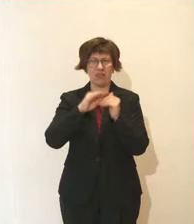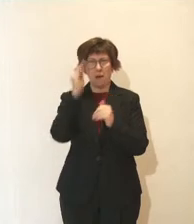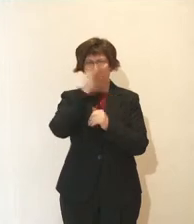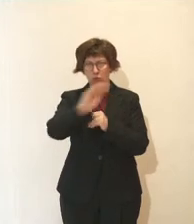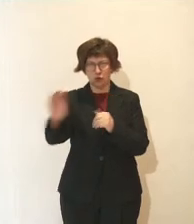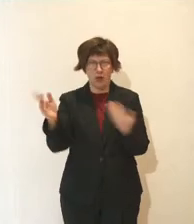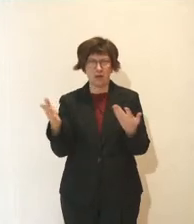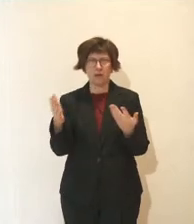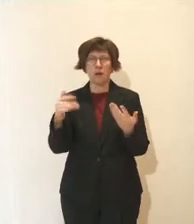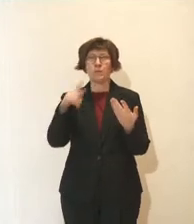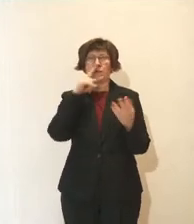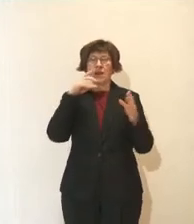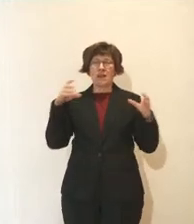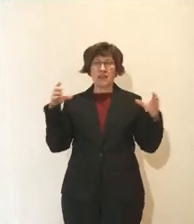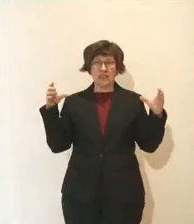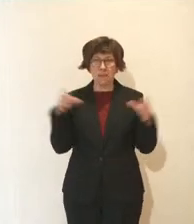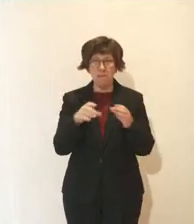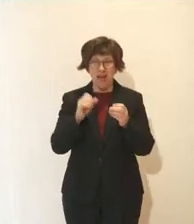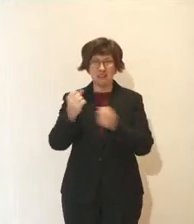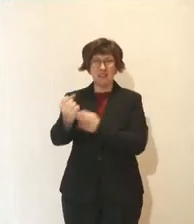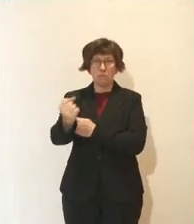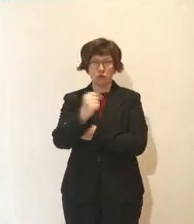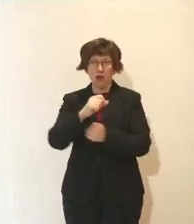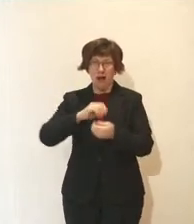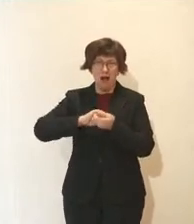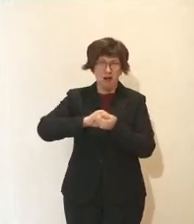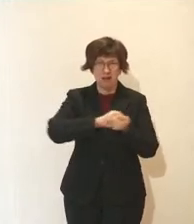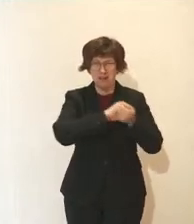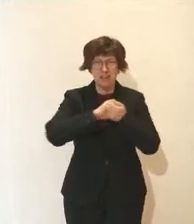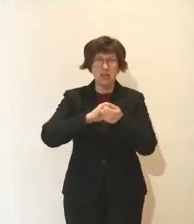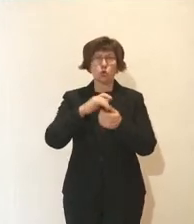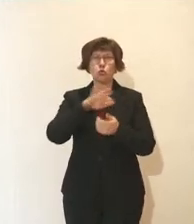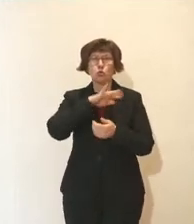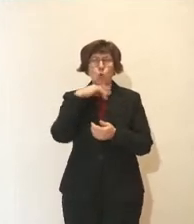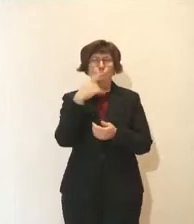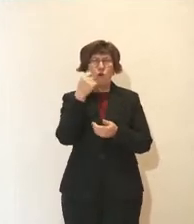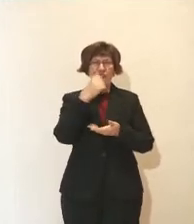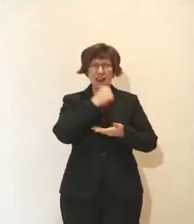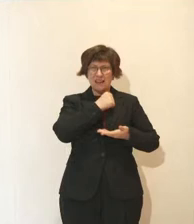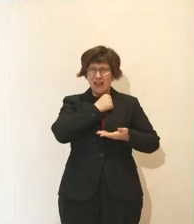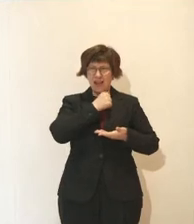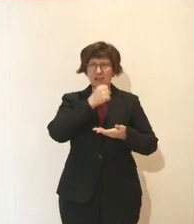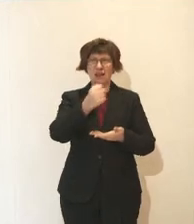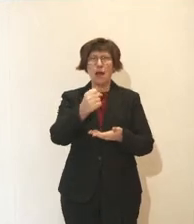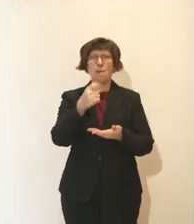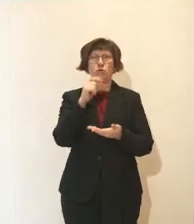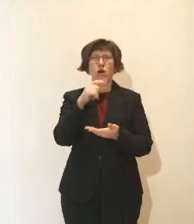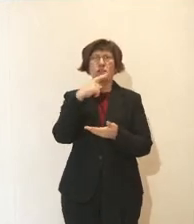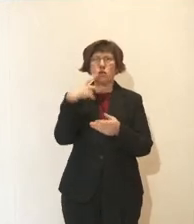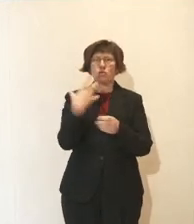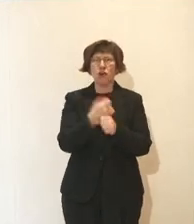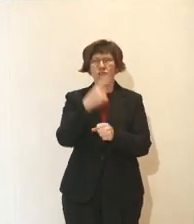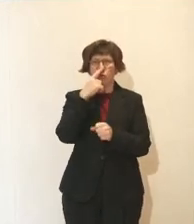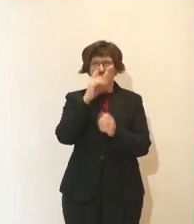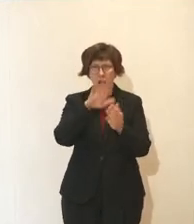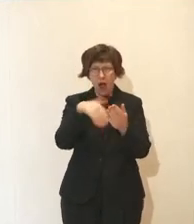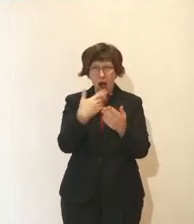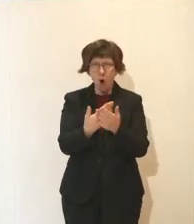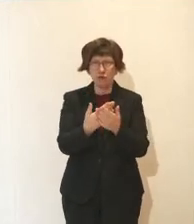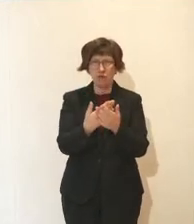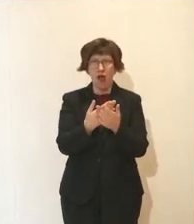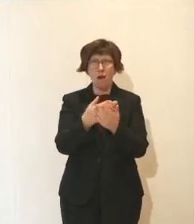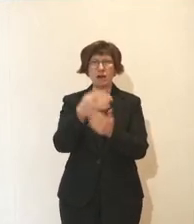wenn wir gemeinsam so stark handeln wenn wir so viel geld einsetzen dann wird uns das nur gelingen diese aufgabe